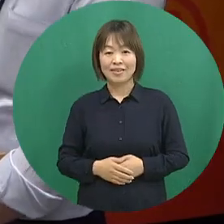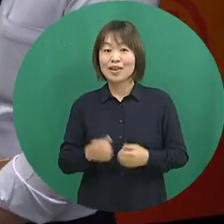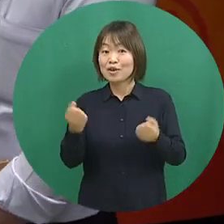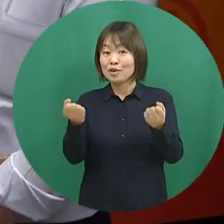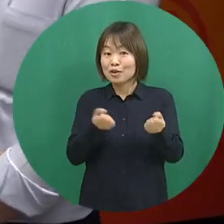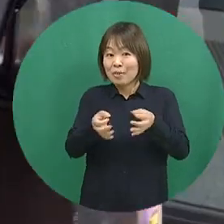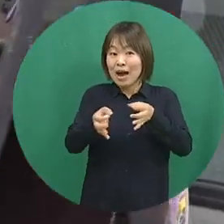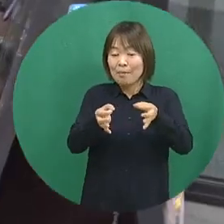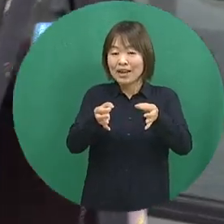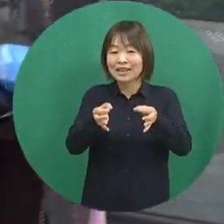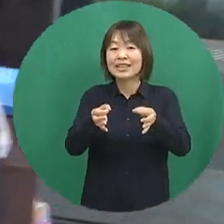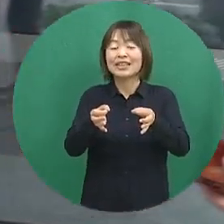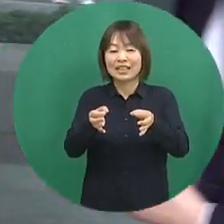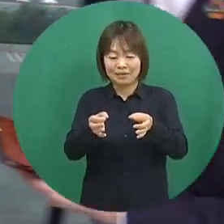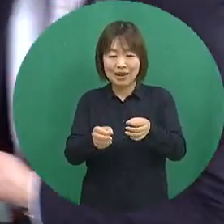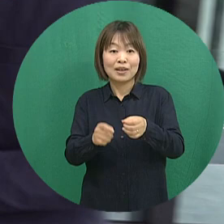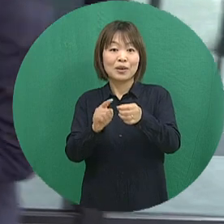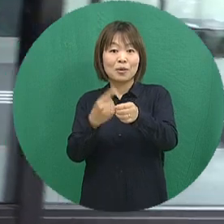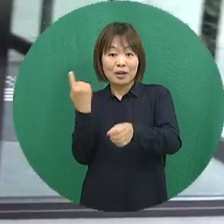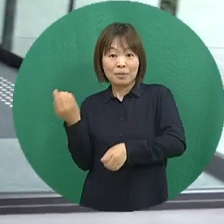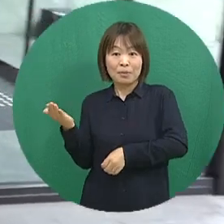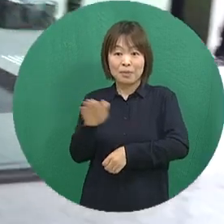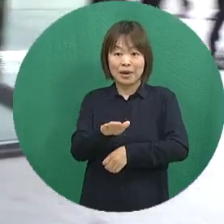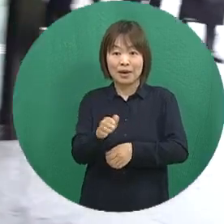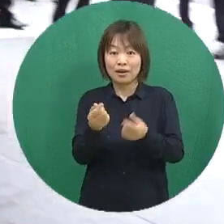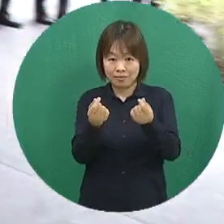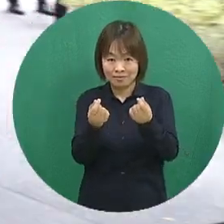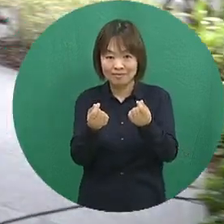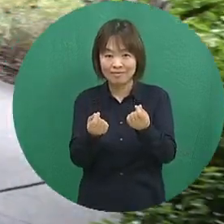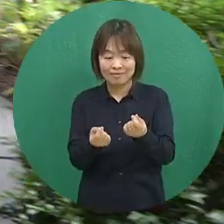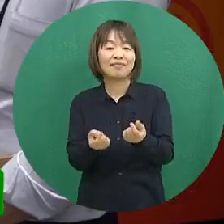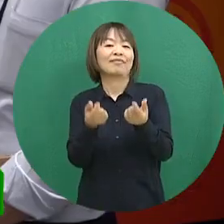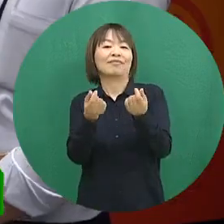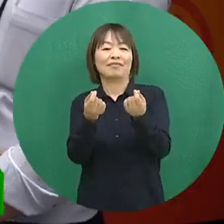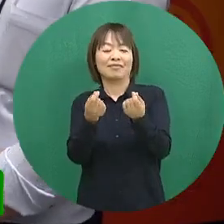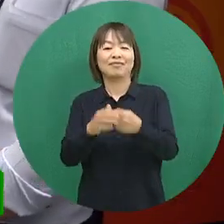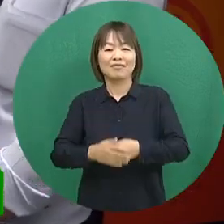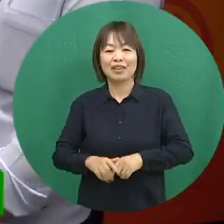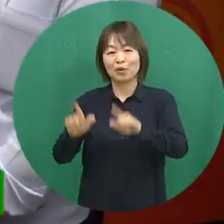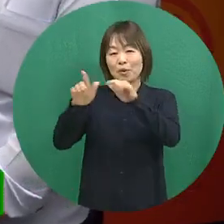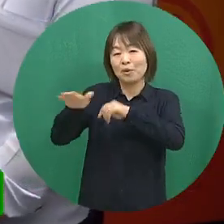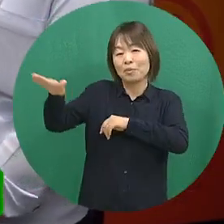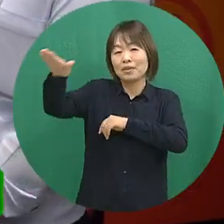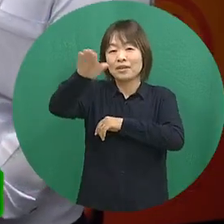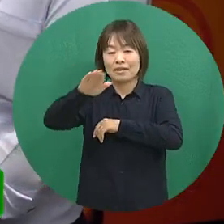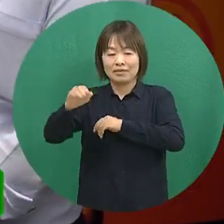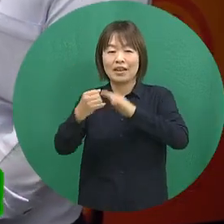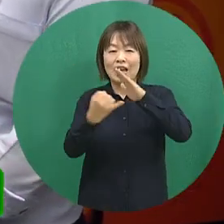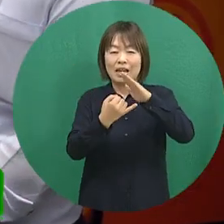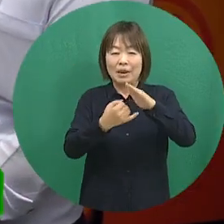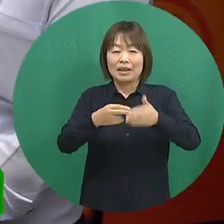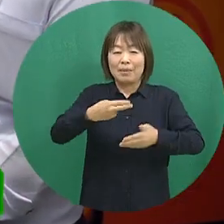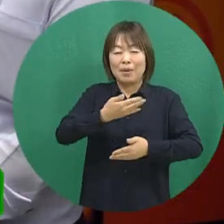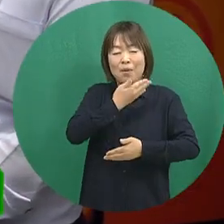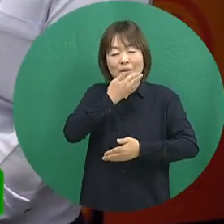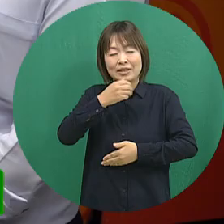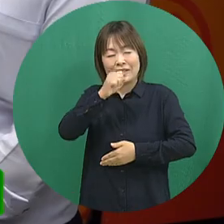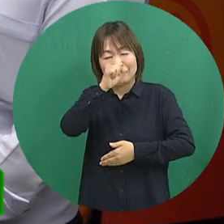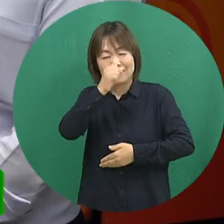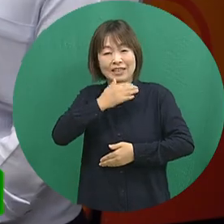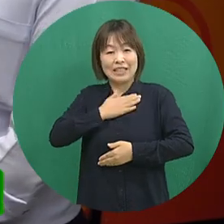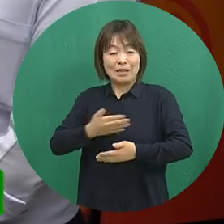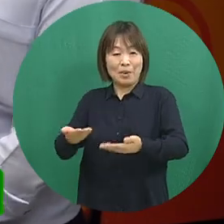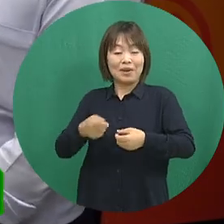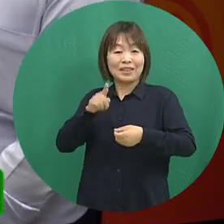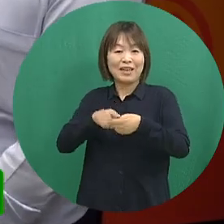みきゃんずキッチンは愛媛県東京事務所が去年スタートさせたそうですね。 はい、首都圏の皆さんに愛媛の食の魅力を知っていただきたいと